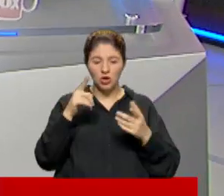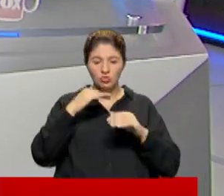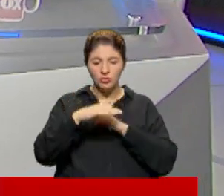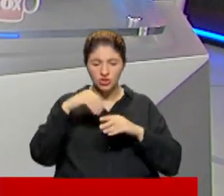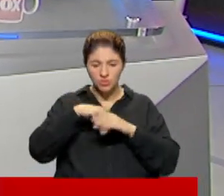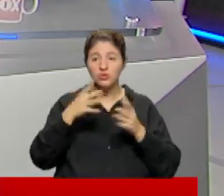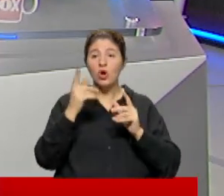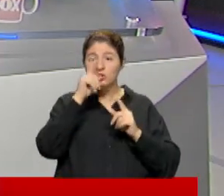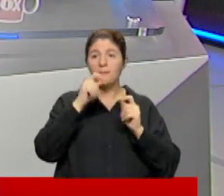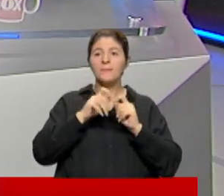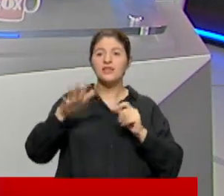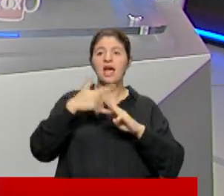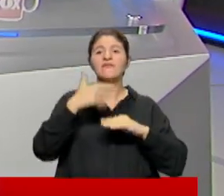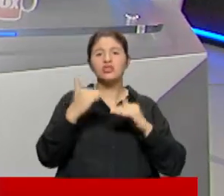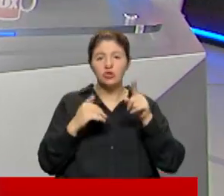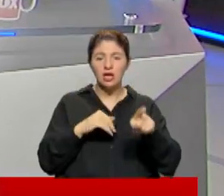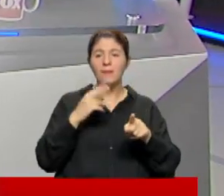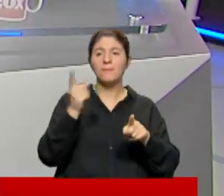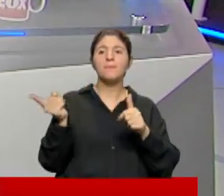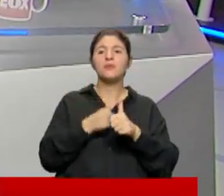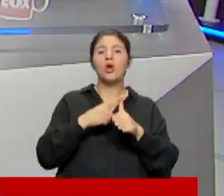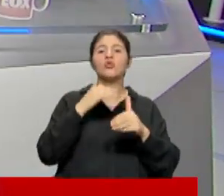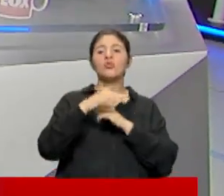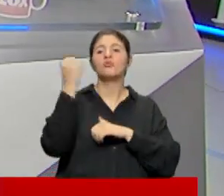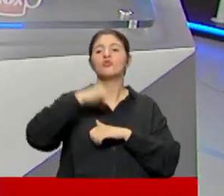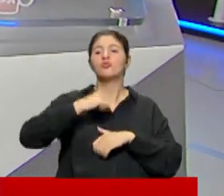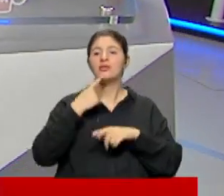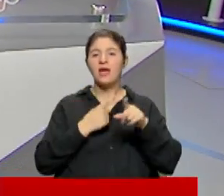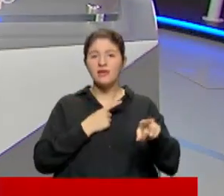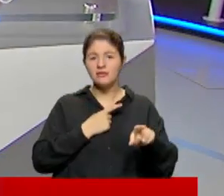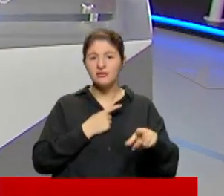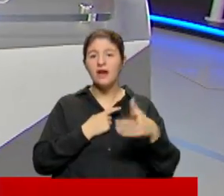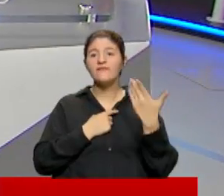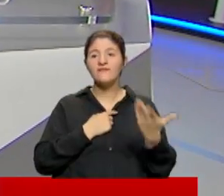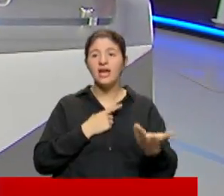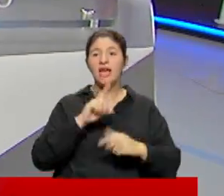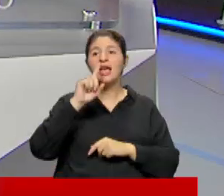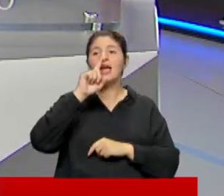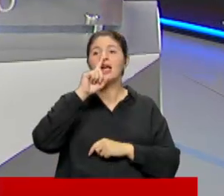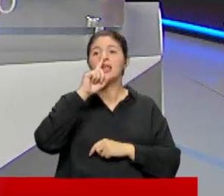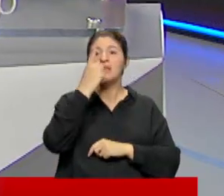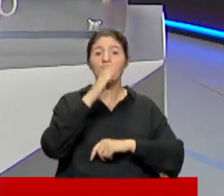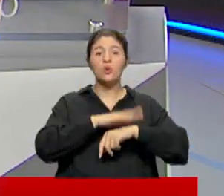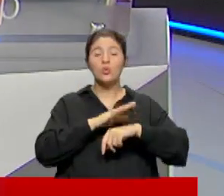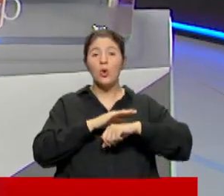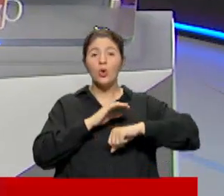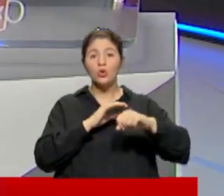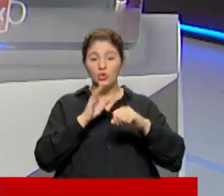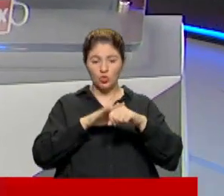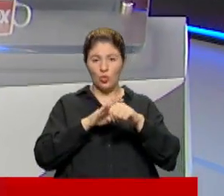Onun için ki batılılar enflasyona bir numaralı halk düşmanı derler ve tek kollu canavar